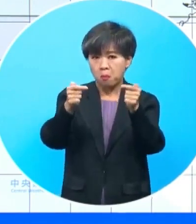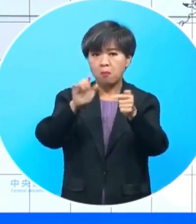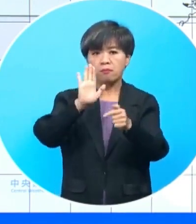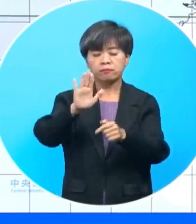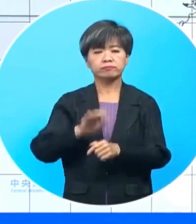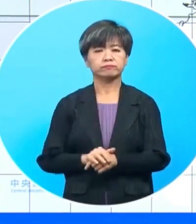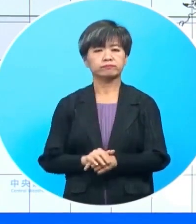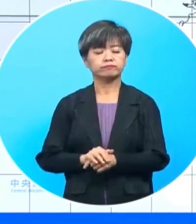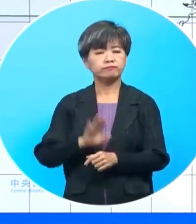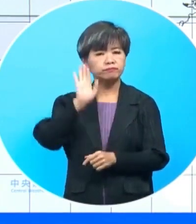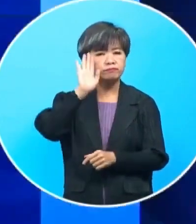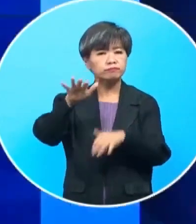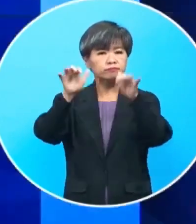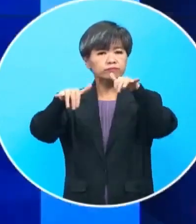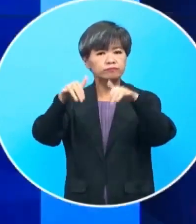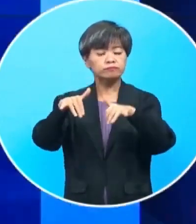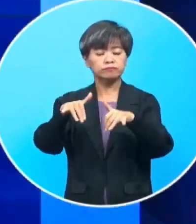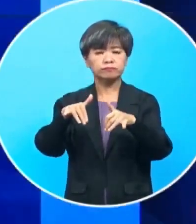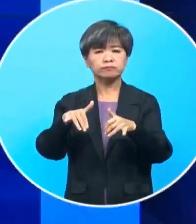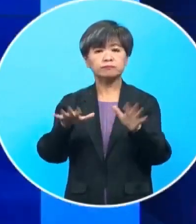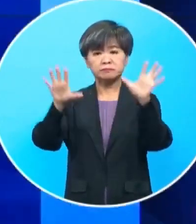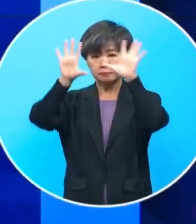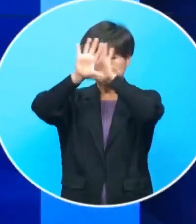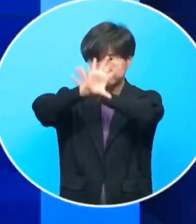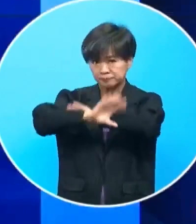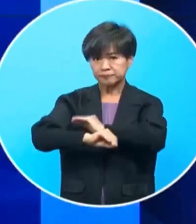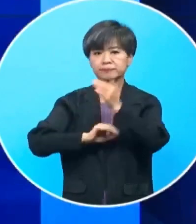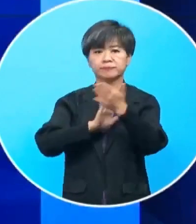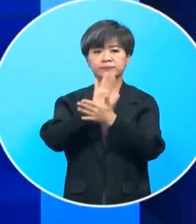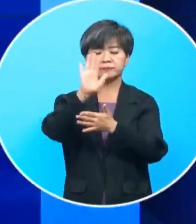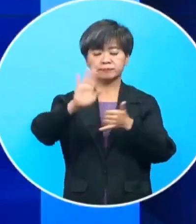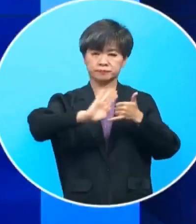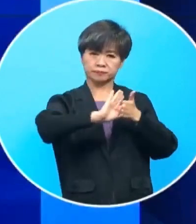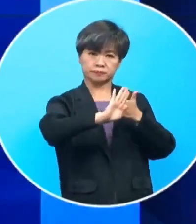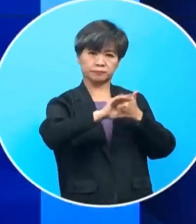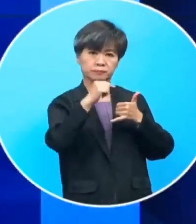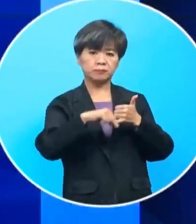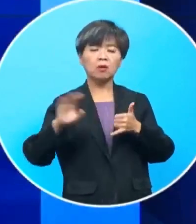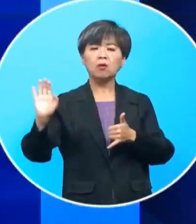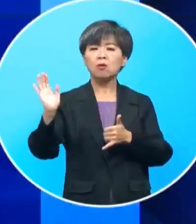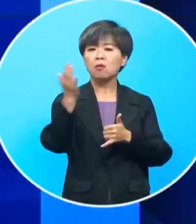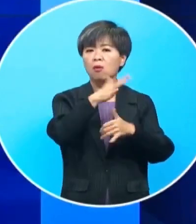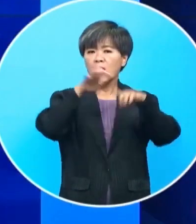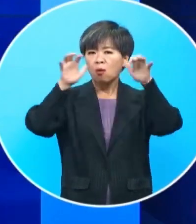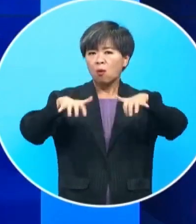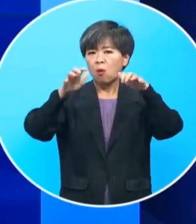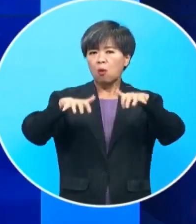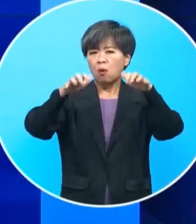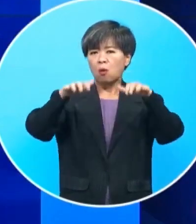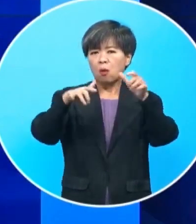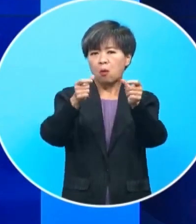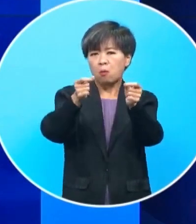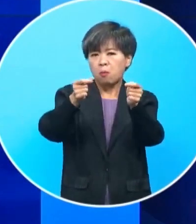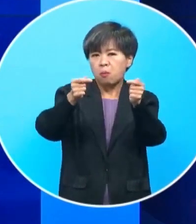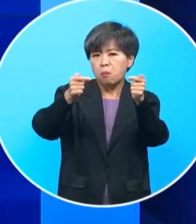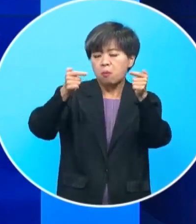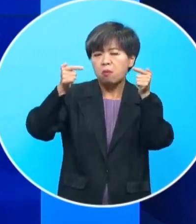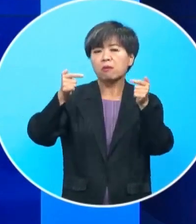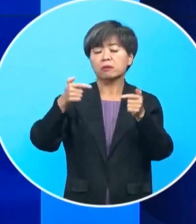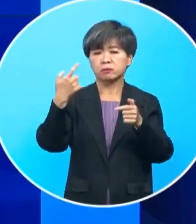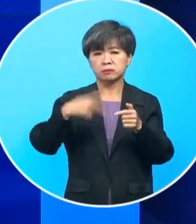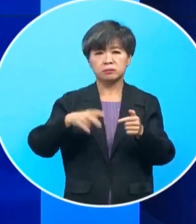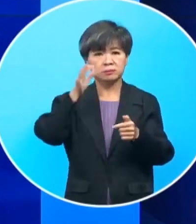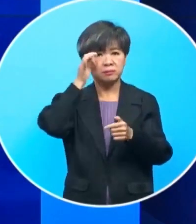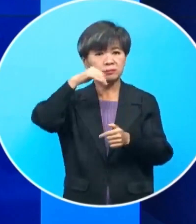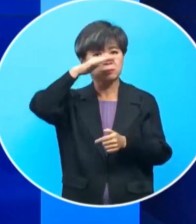计未来的降雨趋势在今天入夜之后呢，东半部这种一阵一阵的雨势会逐渐的增加，大台北地区或